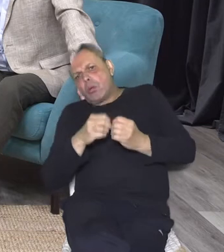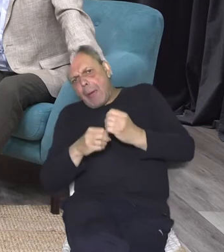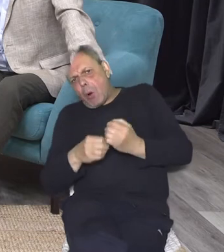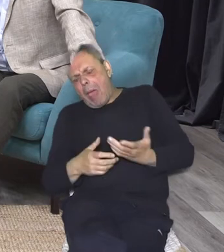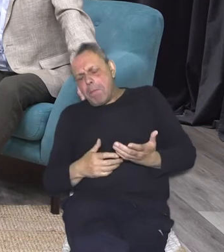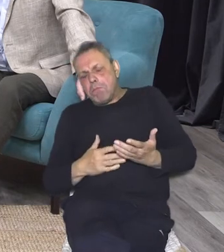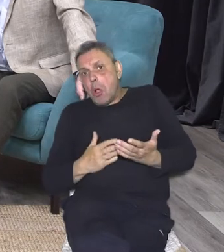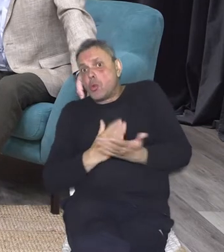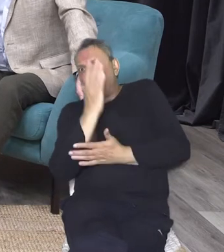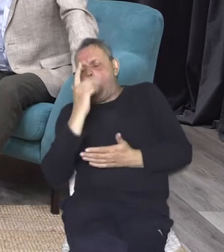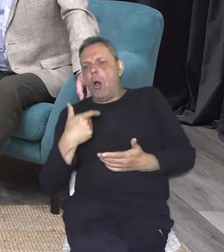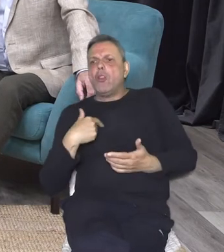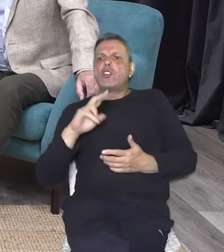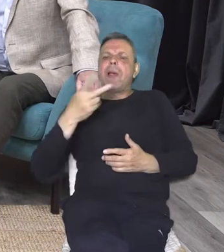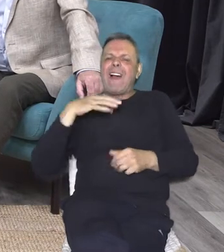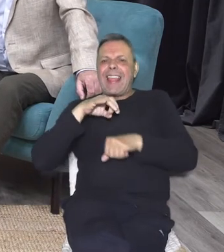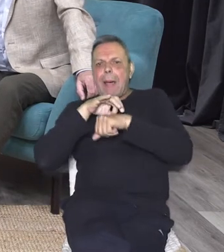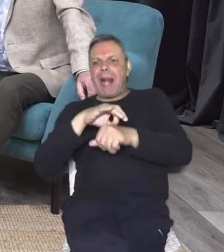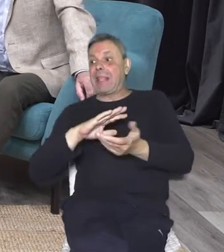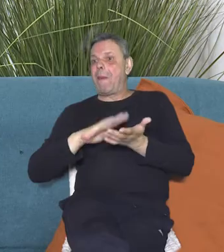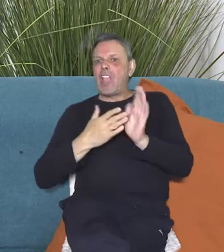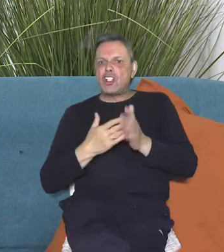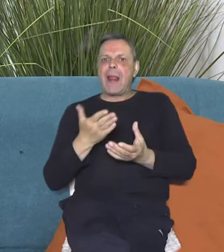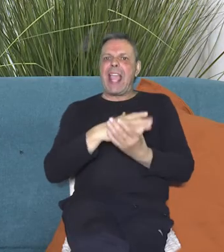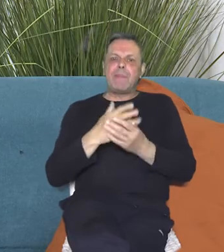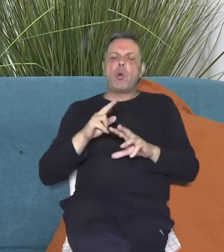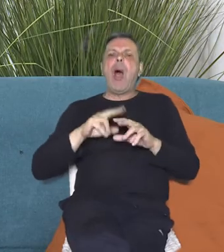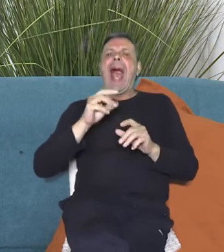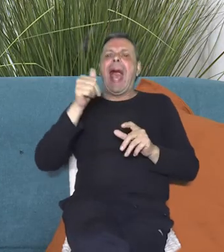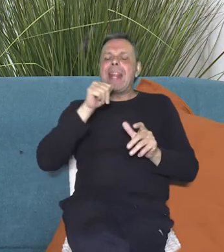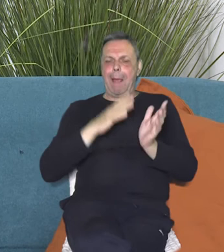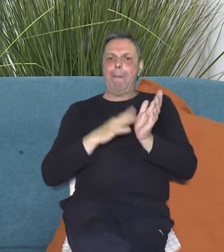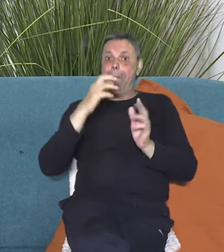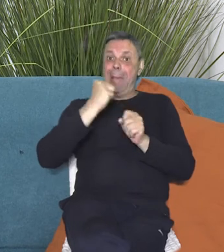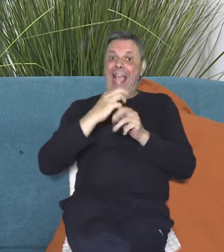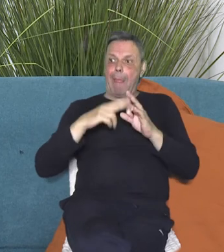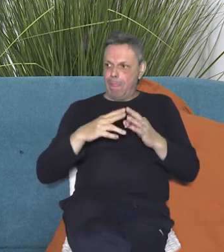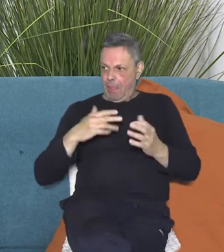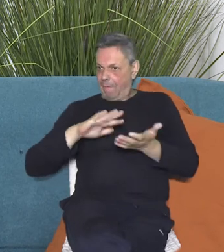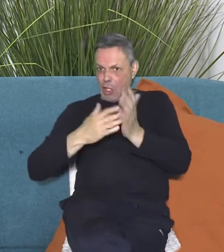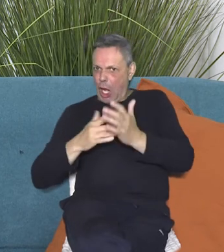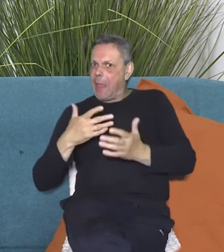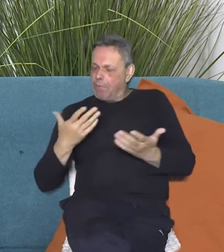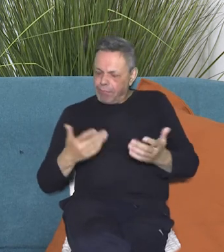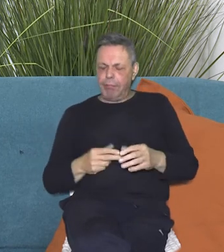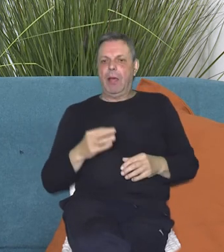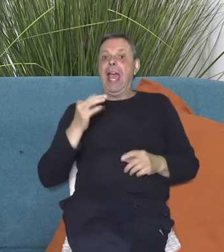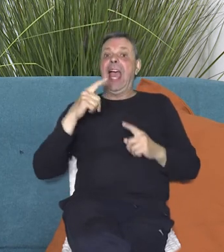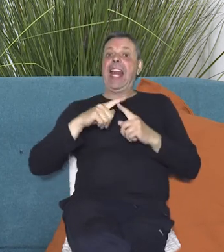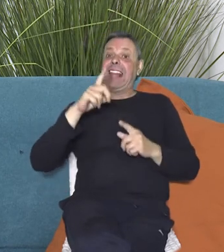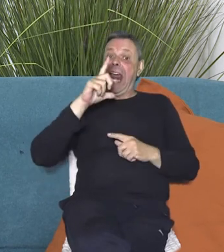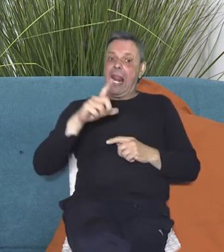u tu problematiku spontano. Onda su me zvali da pratim vjenčanje između Harrya i Meghan